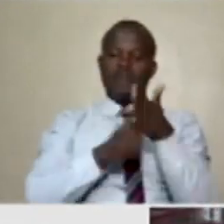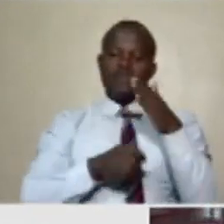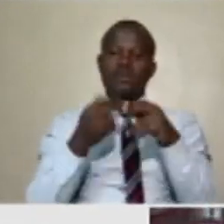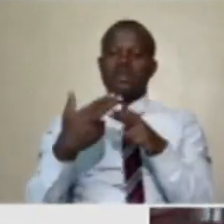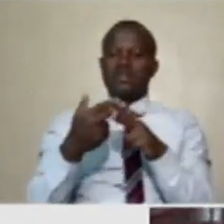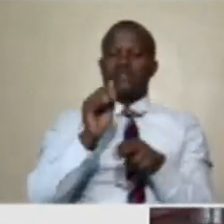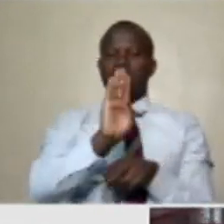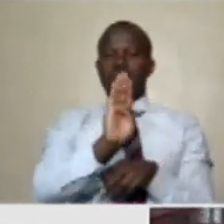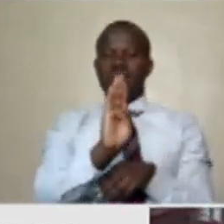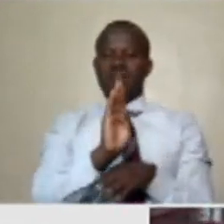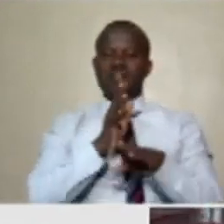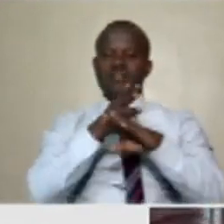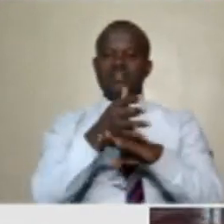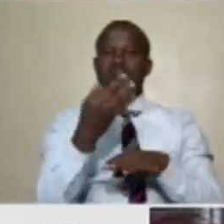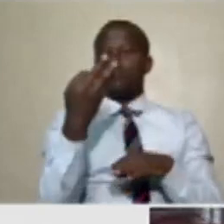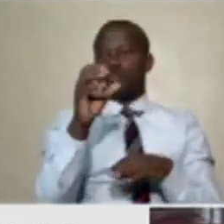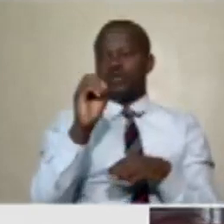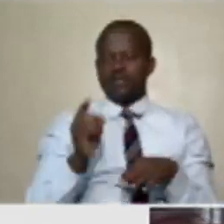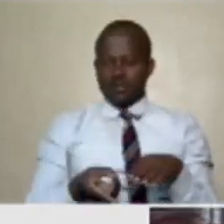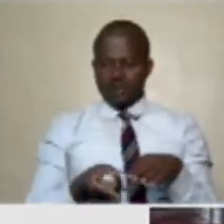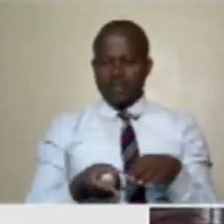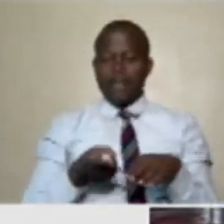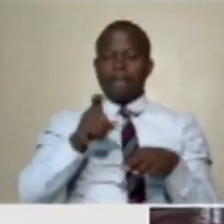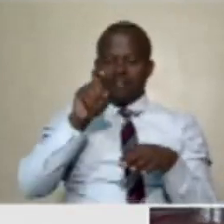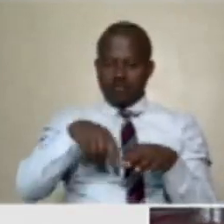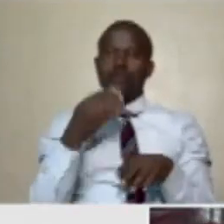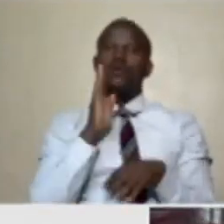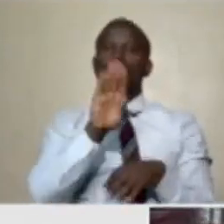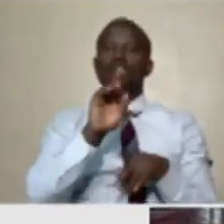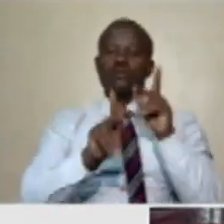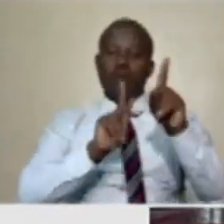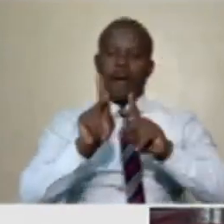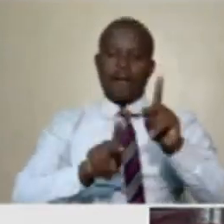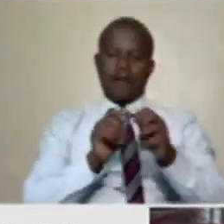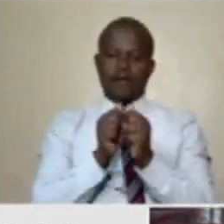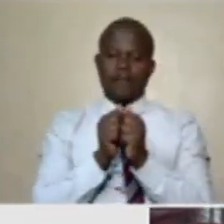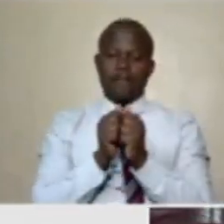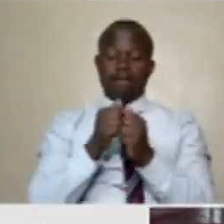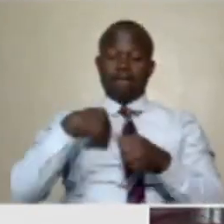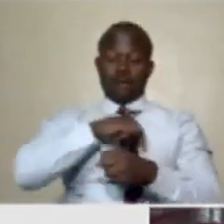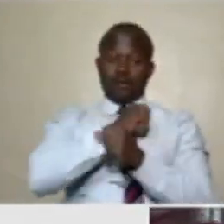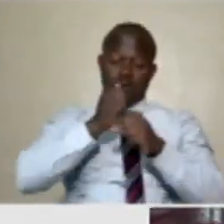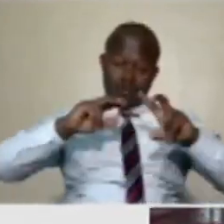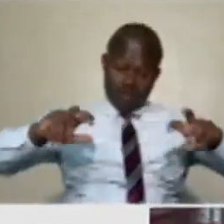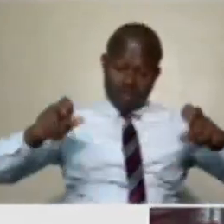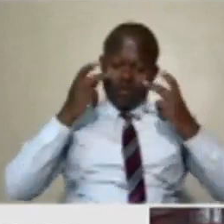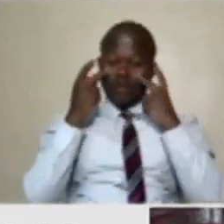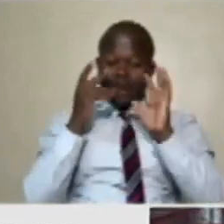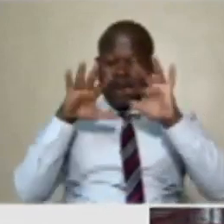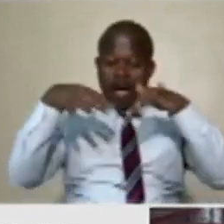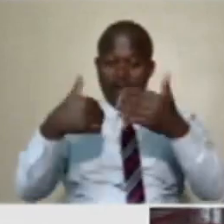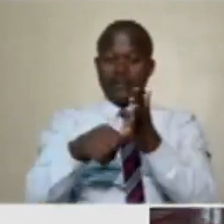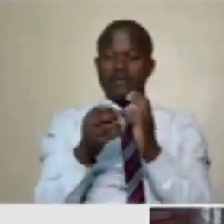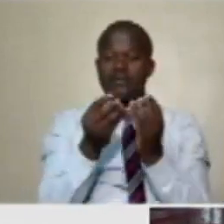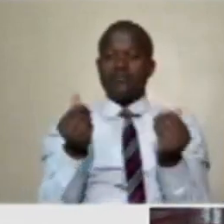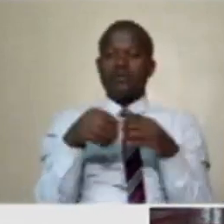miliyari zirenga 30 zigomba gusubizwa abantu. twakoze rero inyigo yo kureba uburyo ikibazo cyakemuka